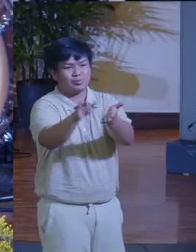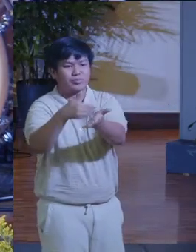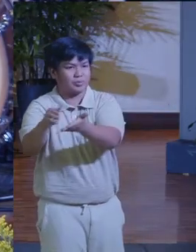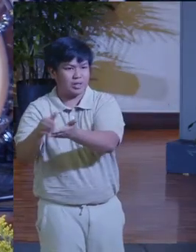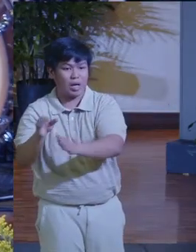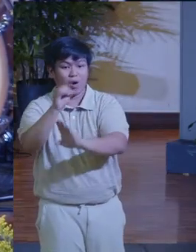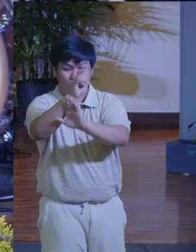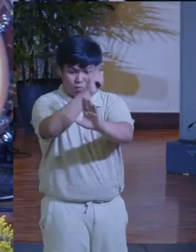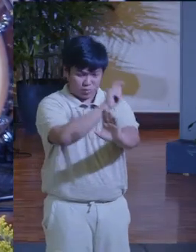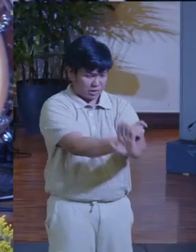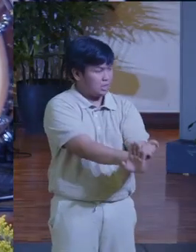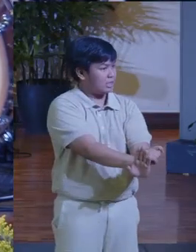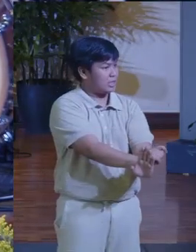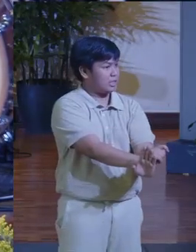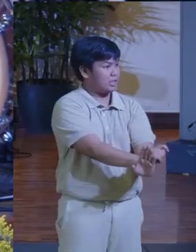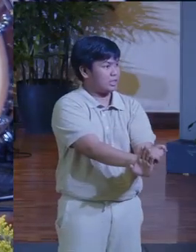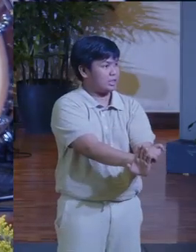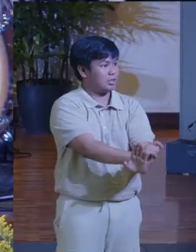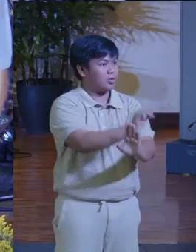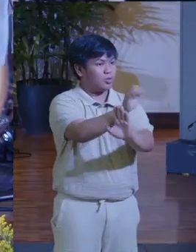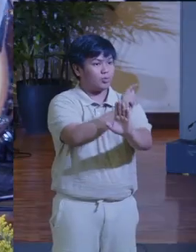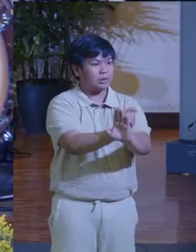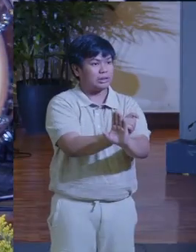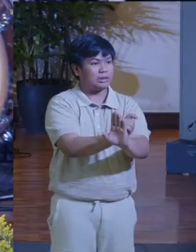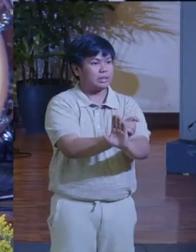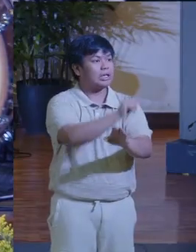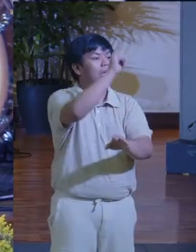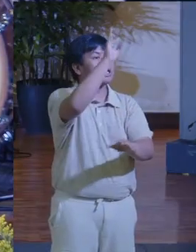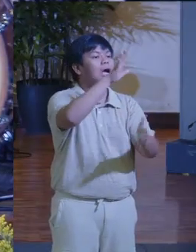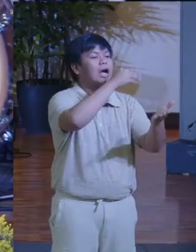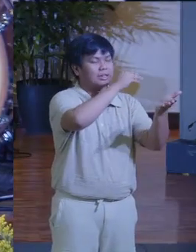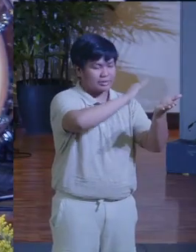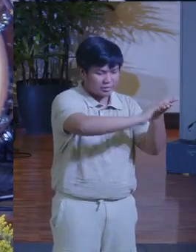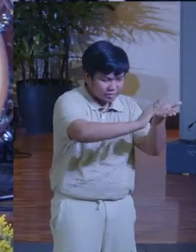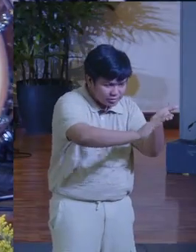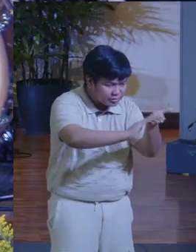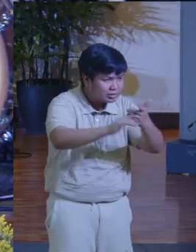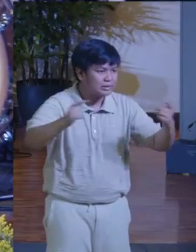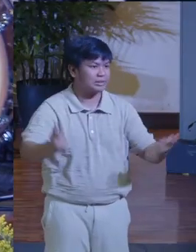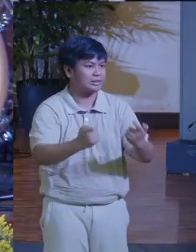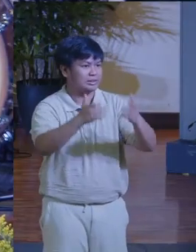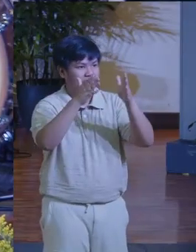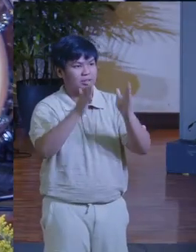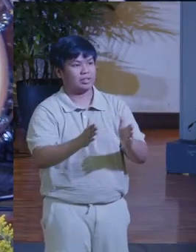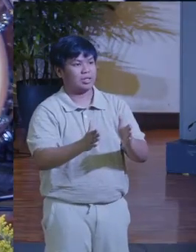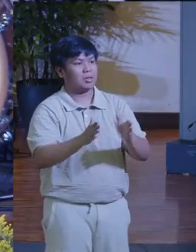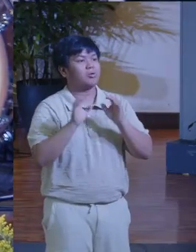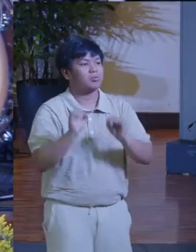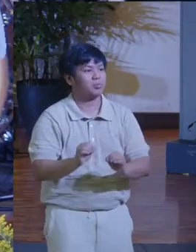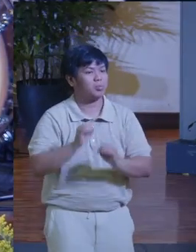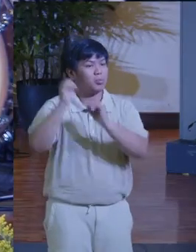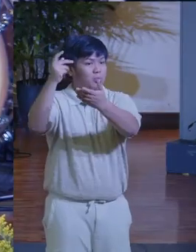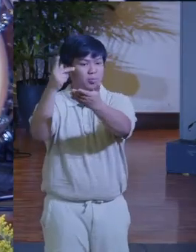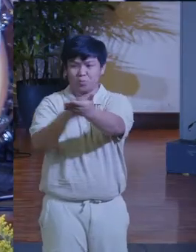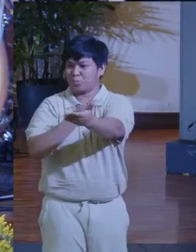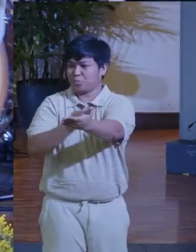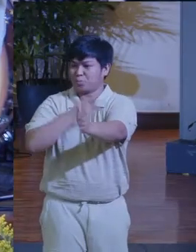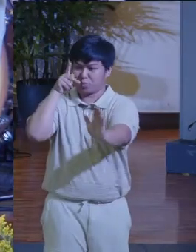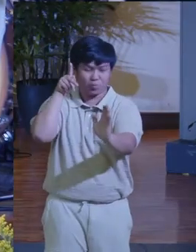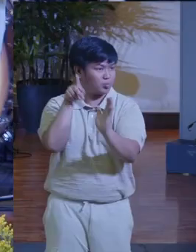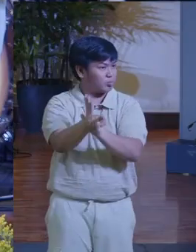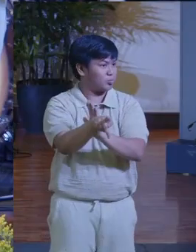Testament, Kanyang pinapatawad ang mga tao na nagbibigay ng alay, na simbolo